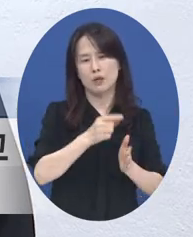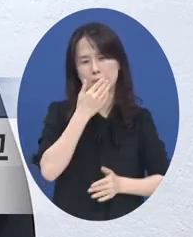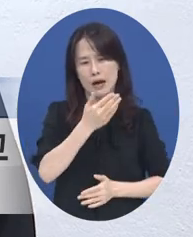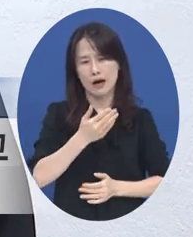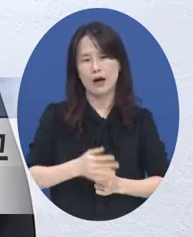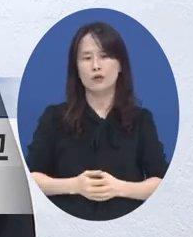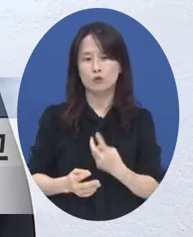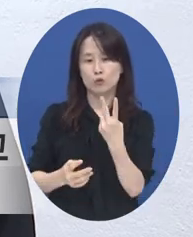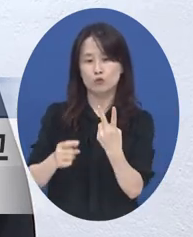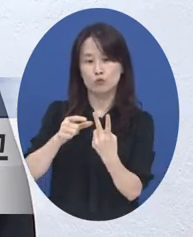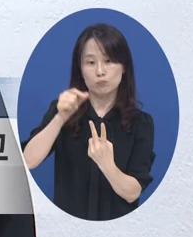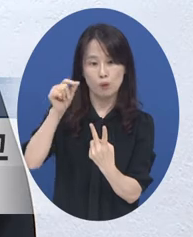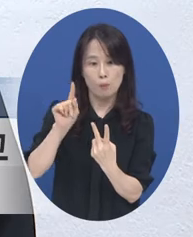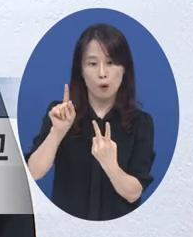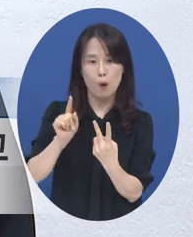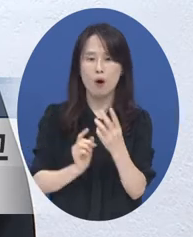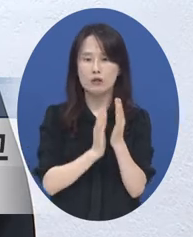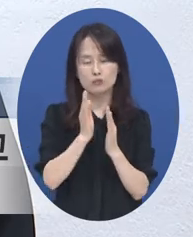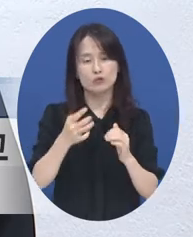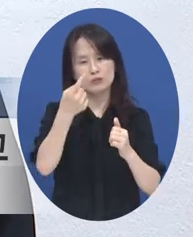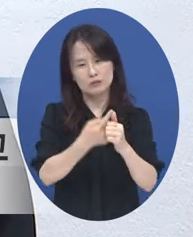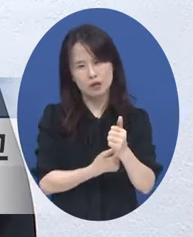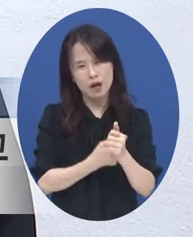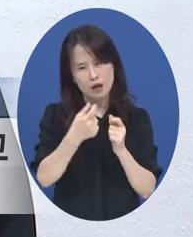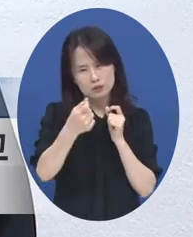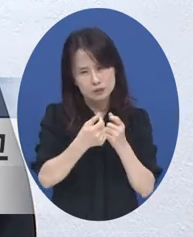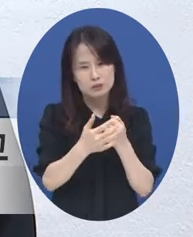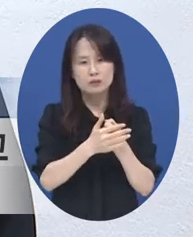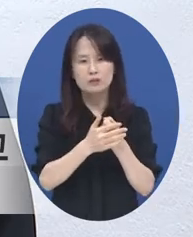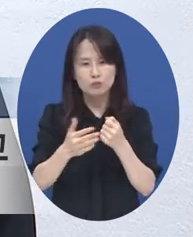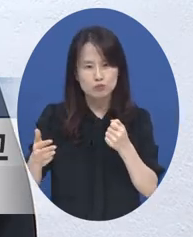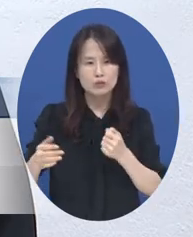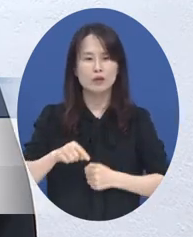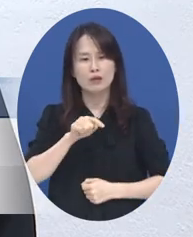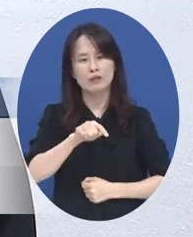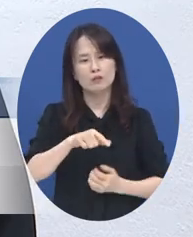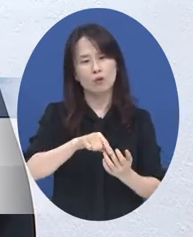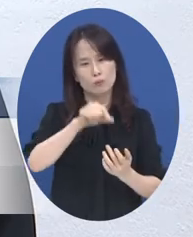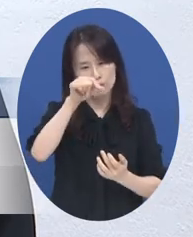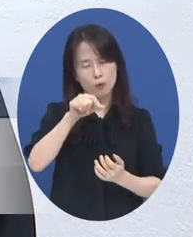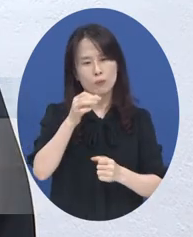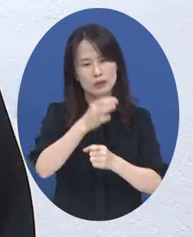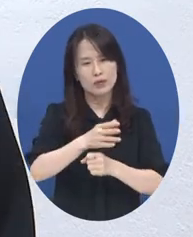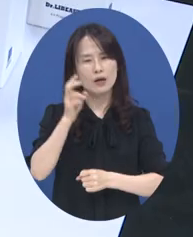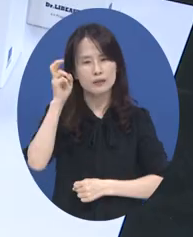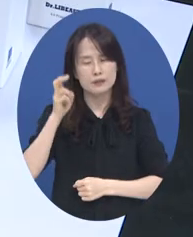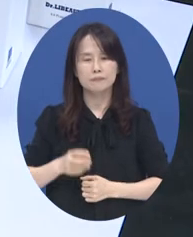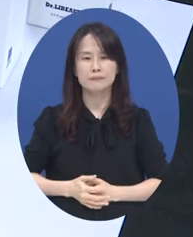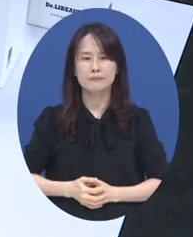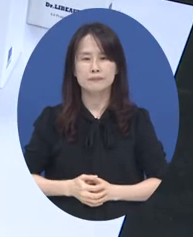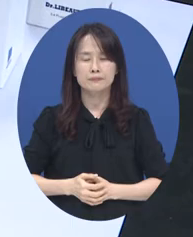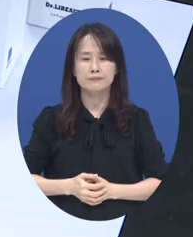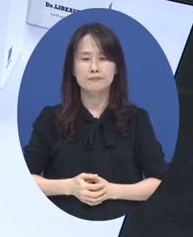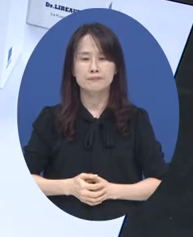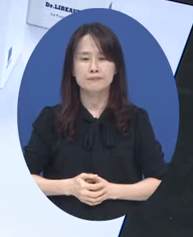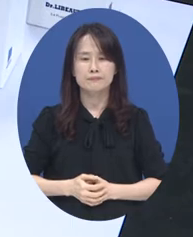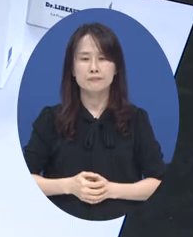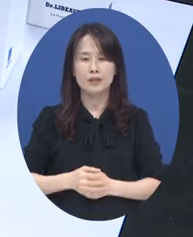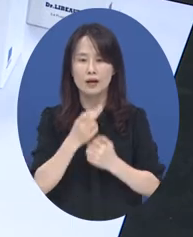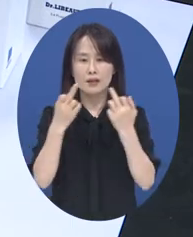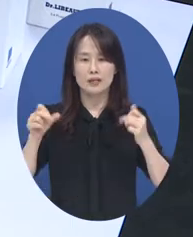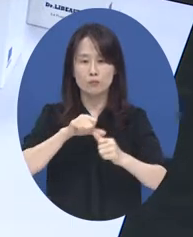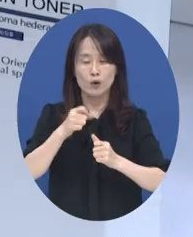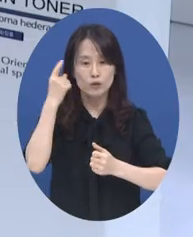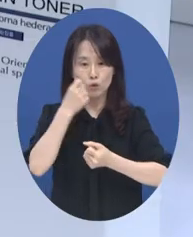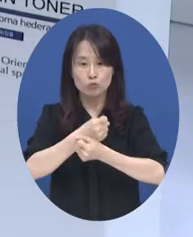또 아무래도 둘중 고르라고 하면 식물이 좀 자연 친화적이기도 하니까 더 손이 많이 갈것 같습니다.